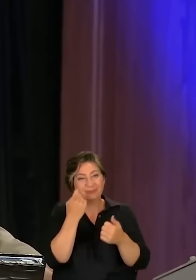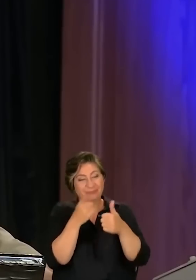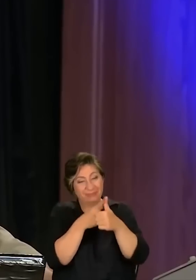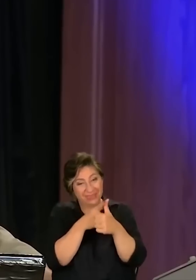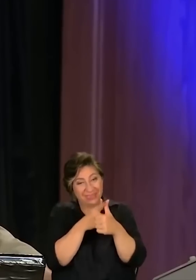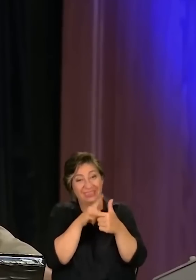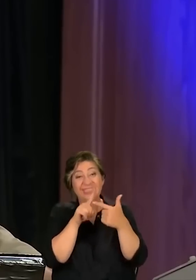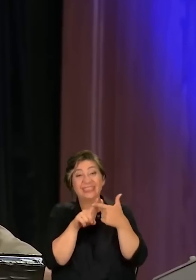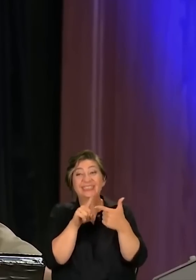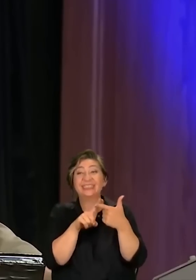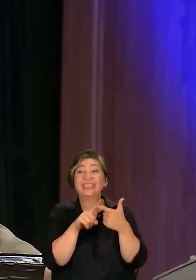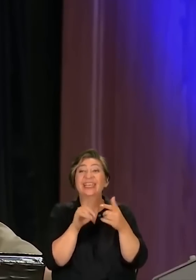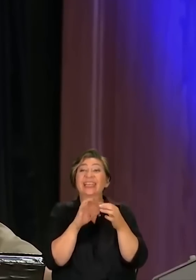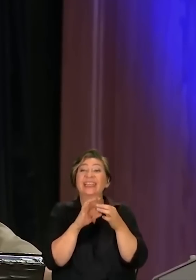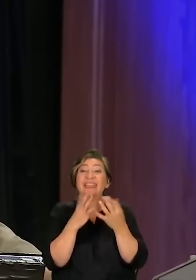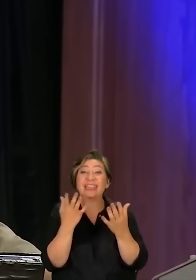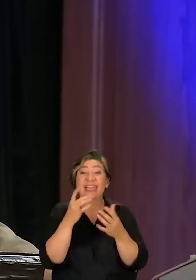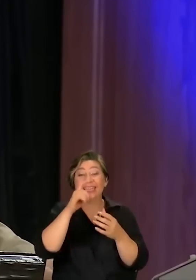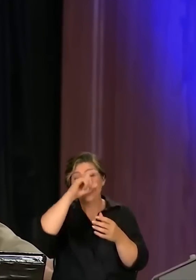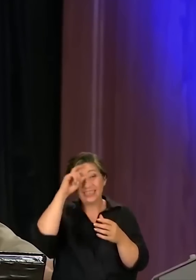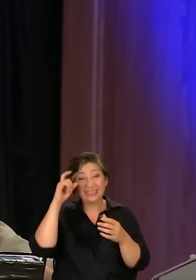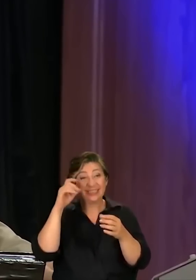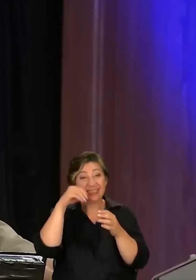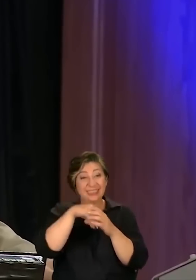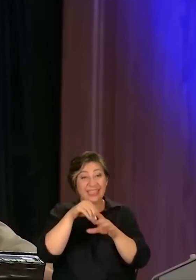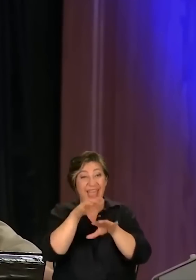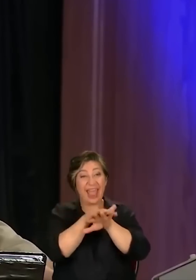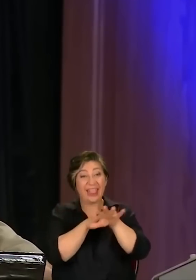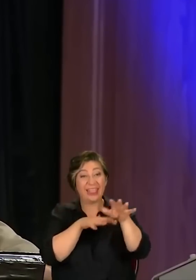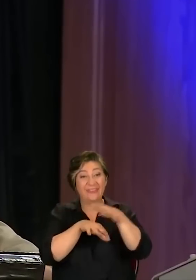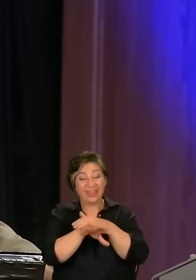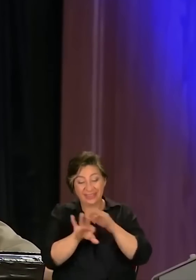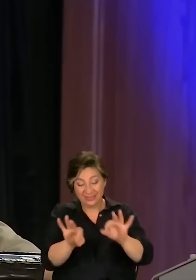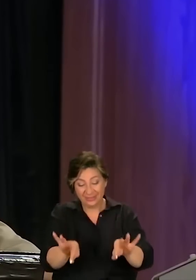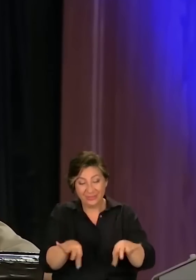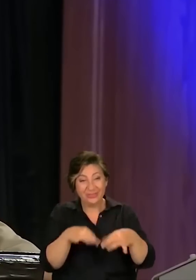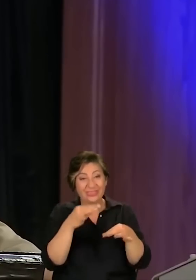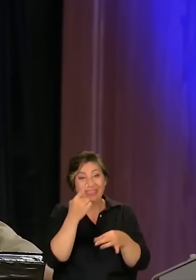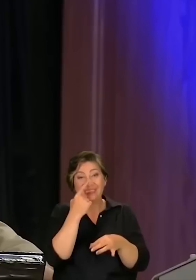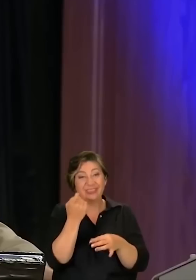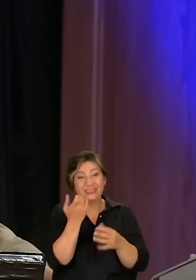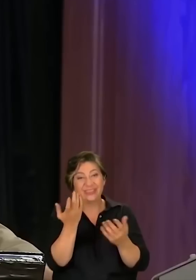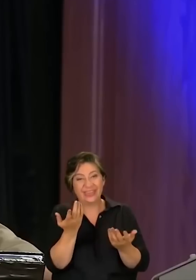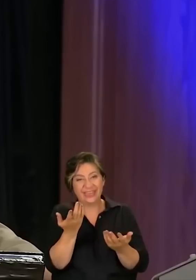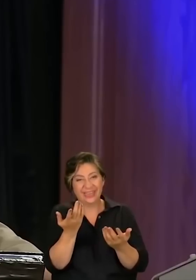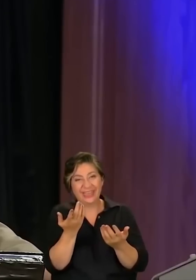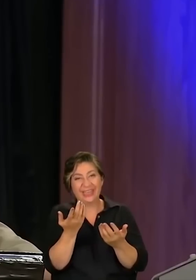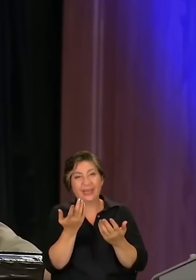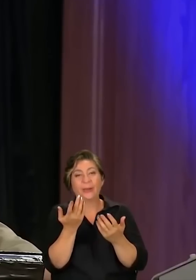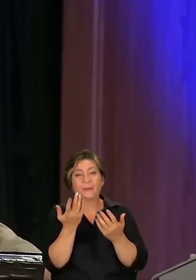bir? İkincisi, niçin yaz sıcağında eldivenle giyilebilecek bir çorap giyiyorsun? Yani tabii ki